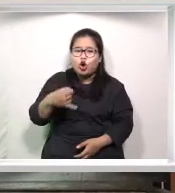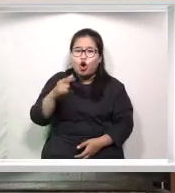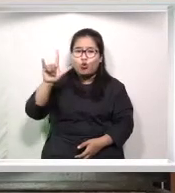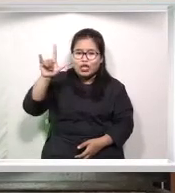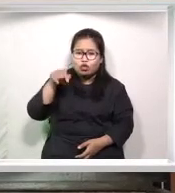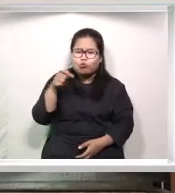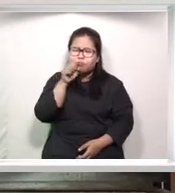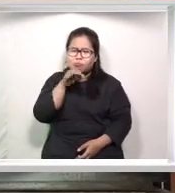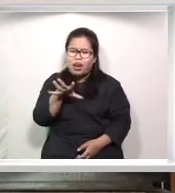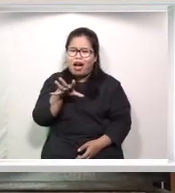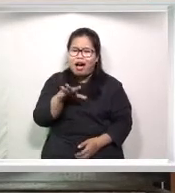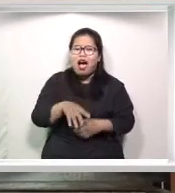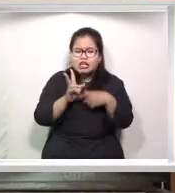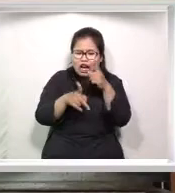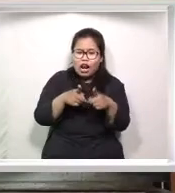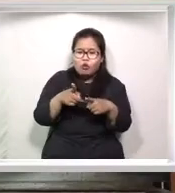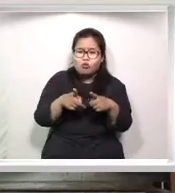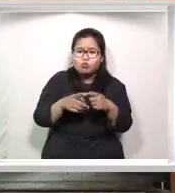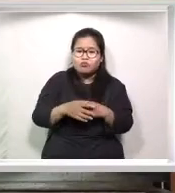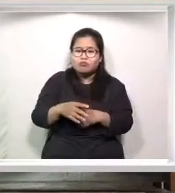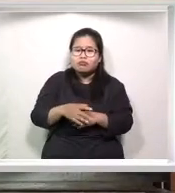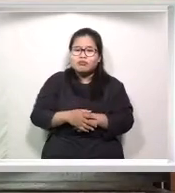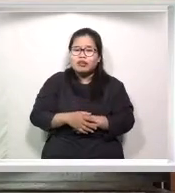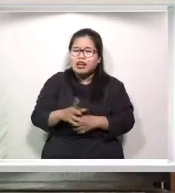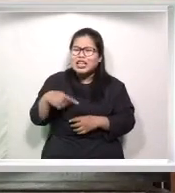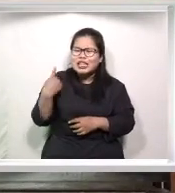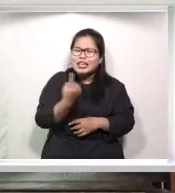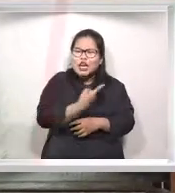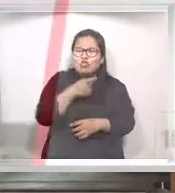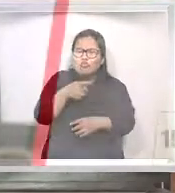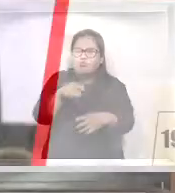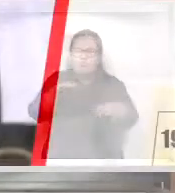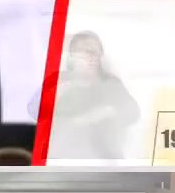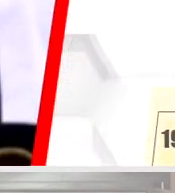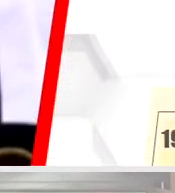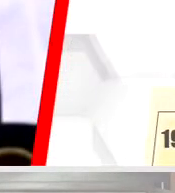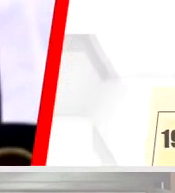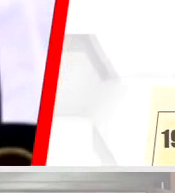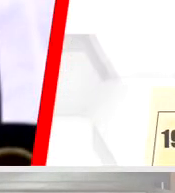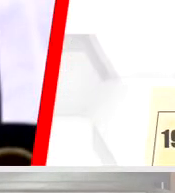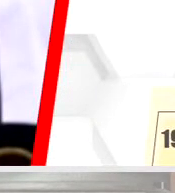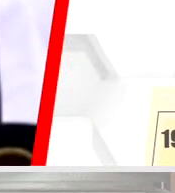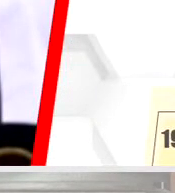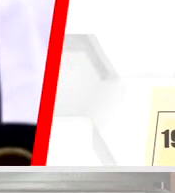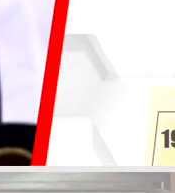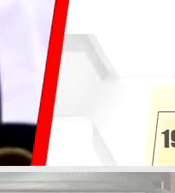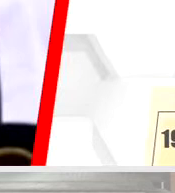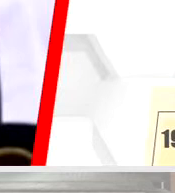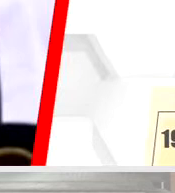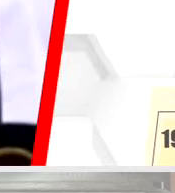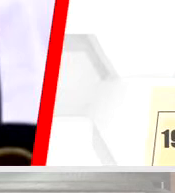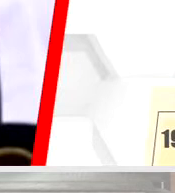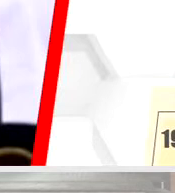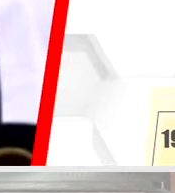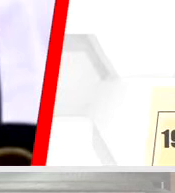Widodo berpesan bahwa kita butuh SDM unggul yang berhati Indonesia